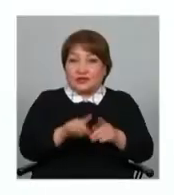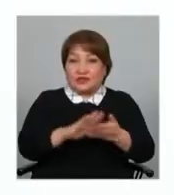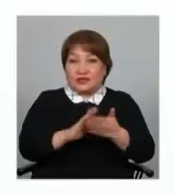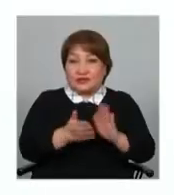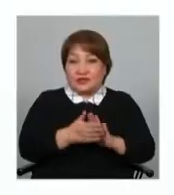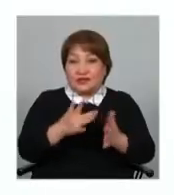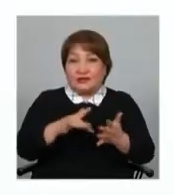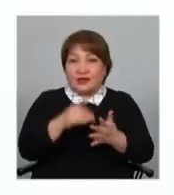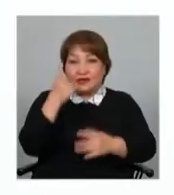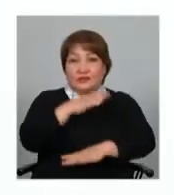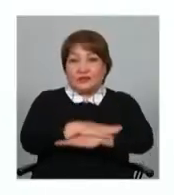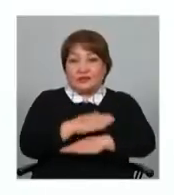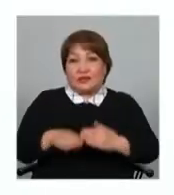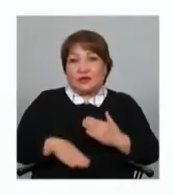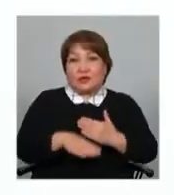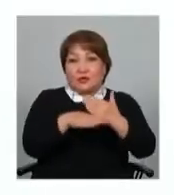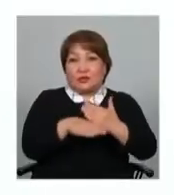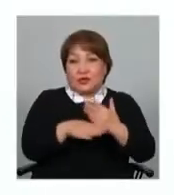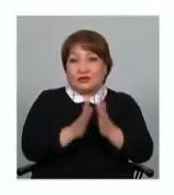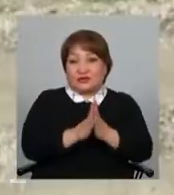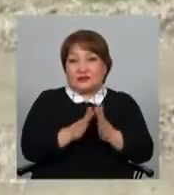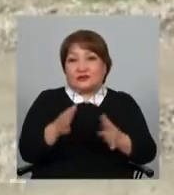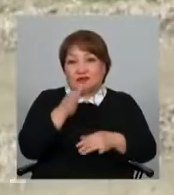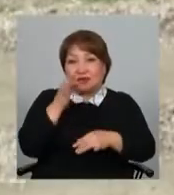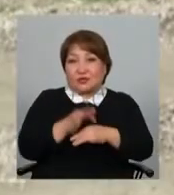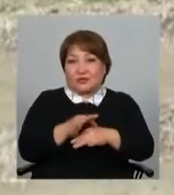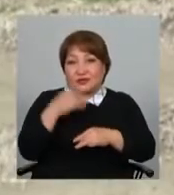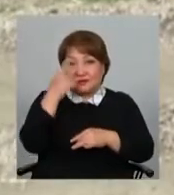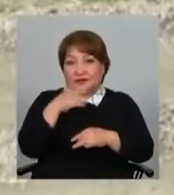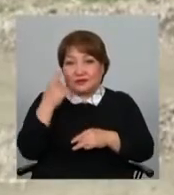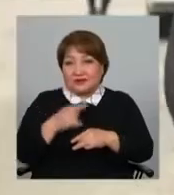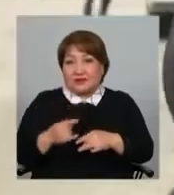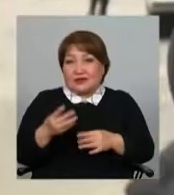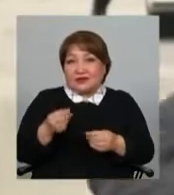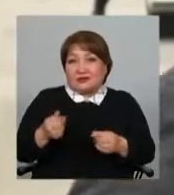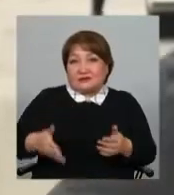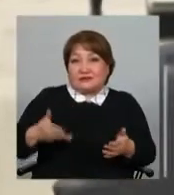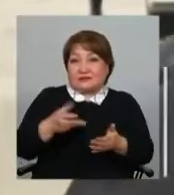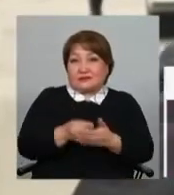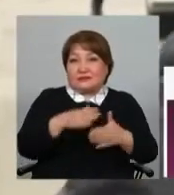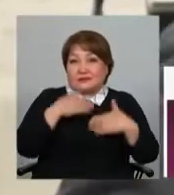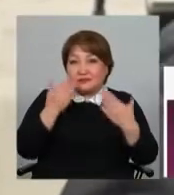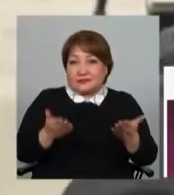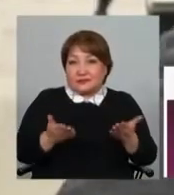көмек сұраған мен жауаптылар қалтадан қаржы шығару керектігін айтқан.